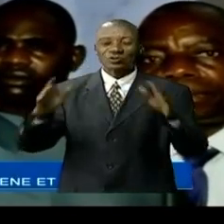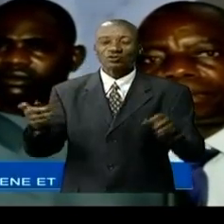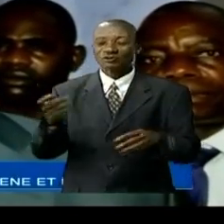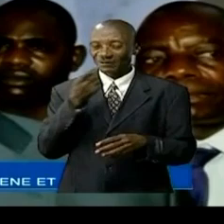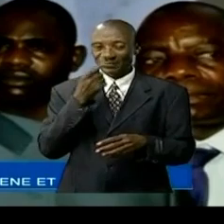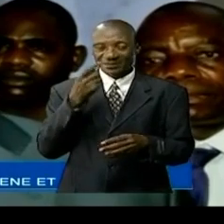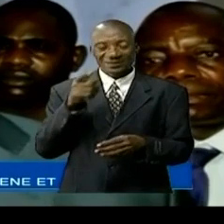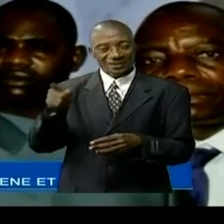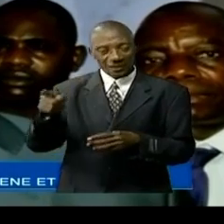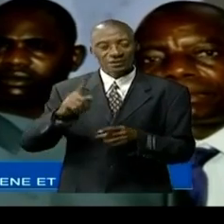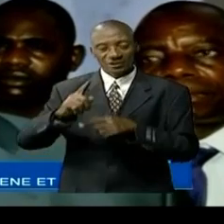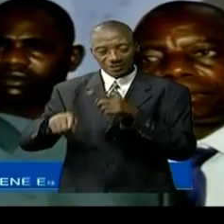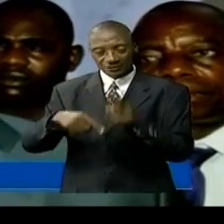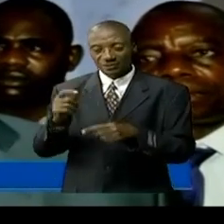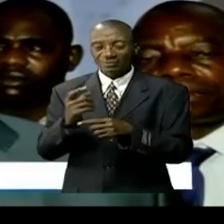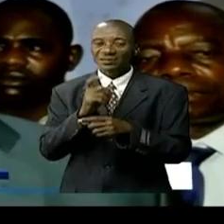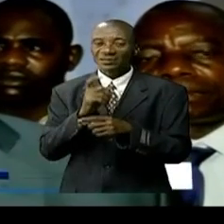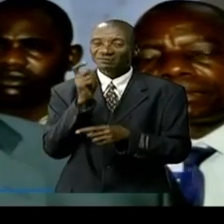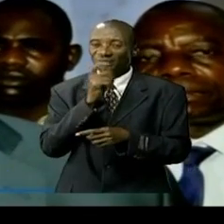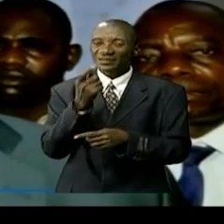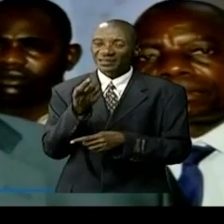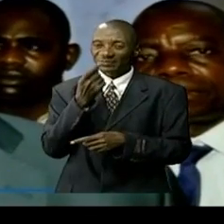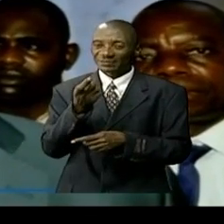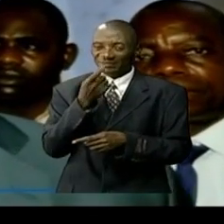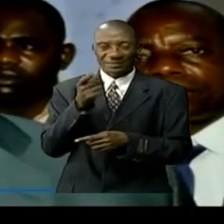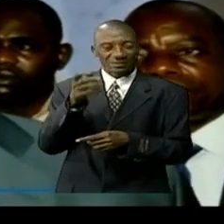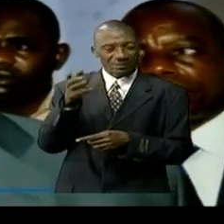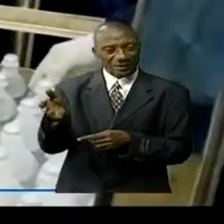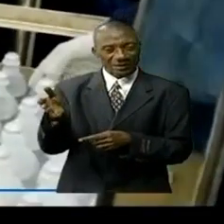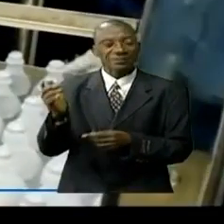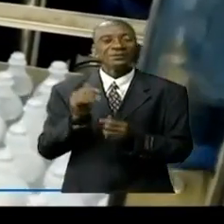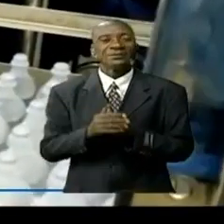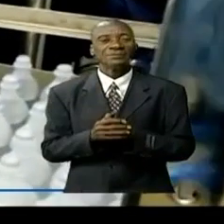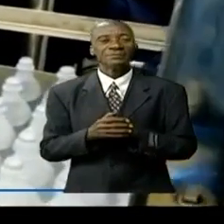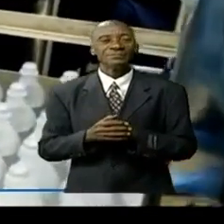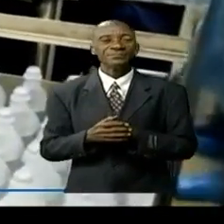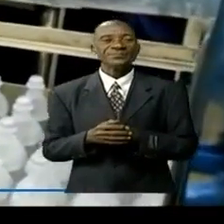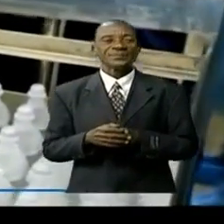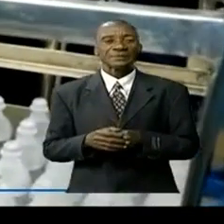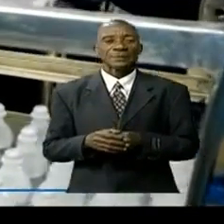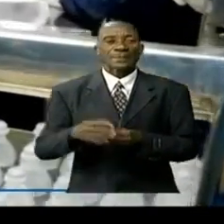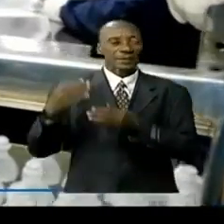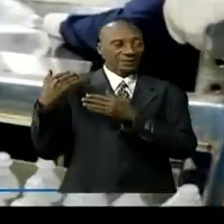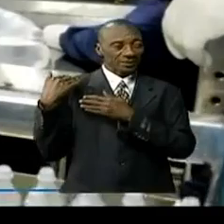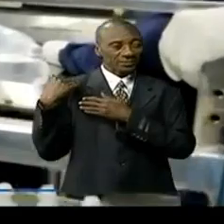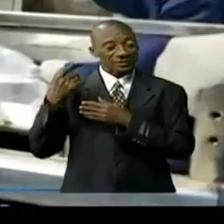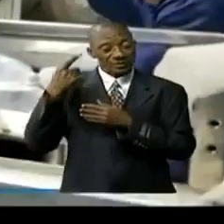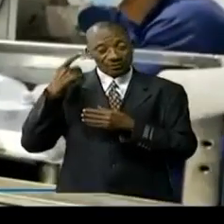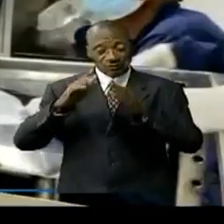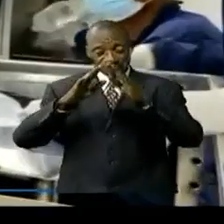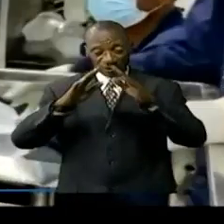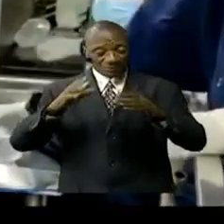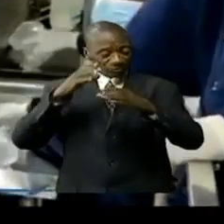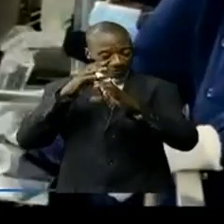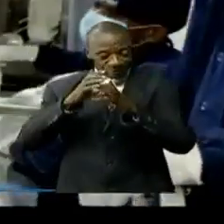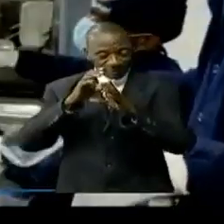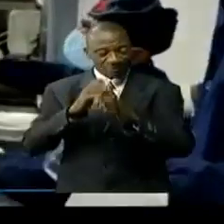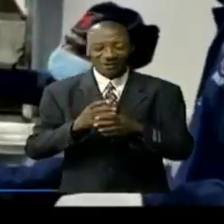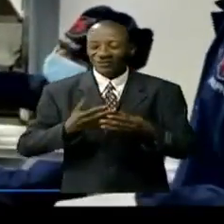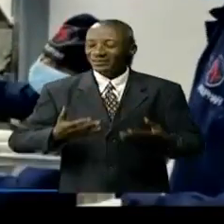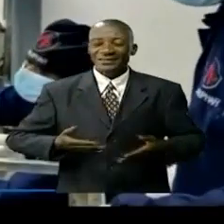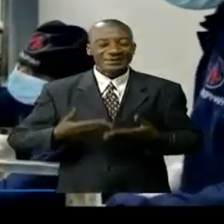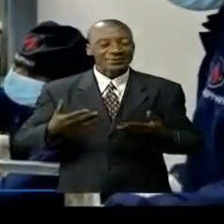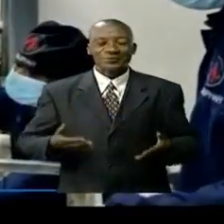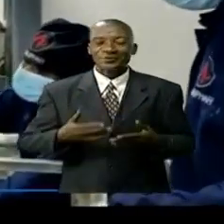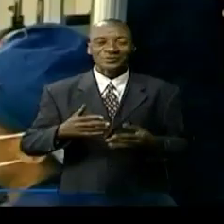encourageons et félicitons les dirigeants de cette industrie pharmaceutique. Les responsables de ces laboratoires saluent et se réjouissent de